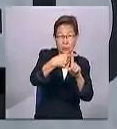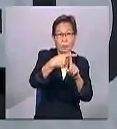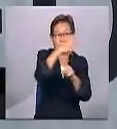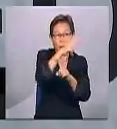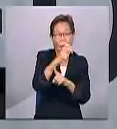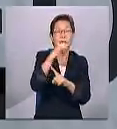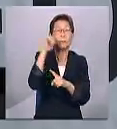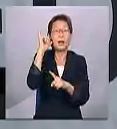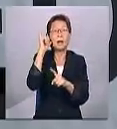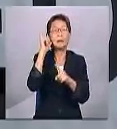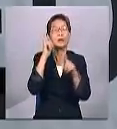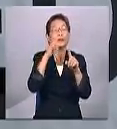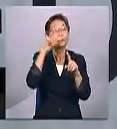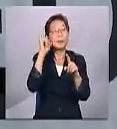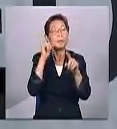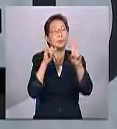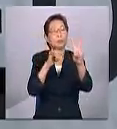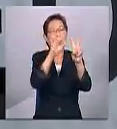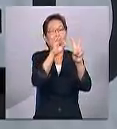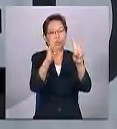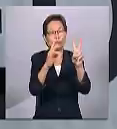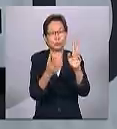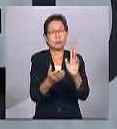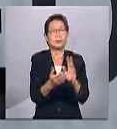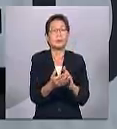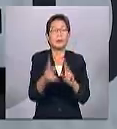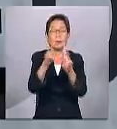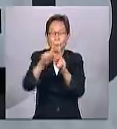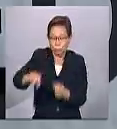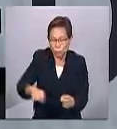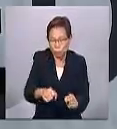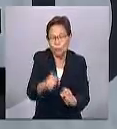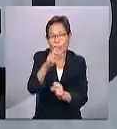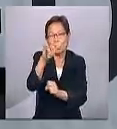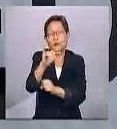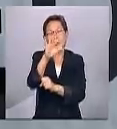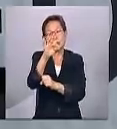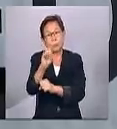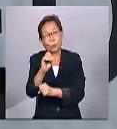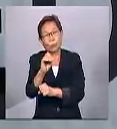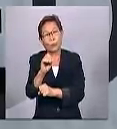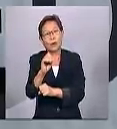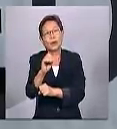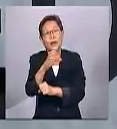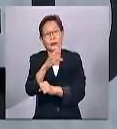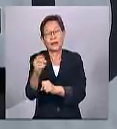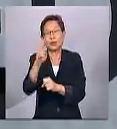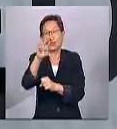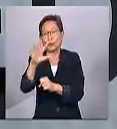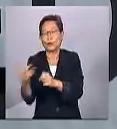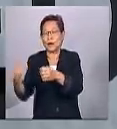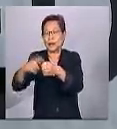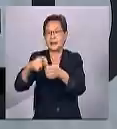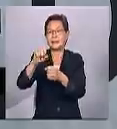dilaporkan 287 kes. Kampung Sungai Luis 90 kes dan 25 berkaitan dengan Seribu